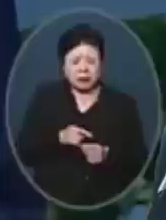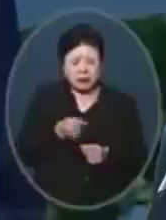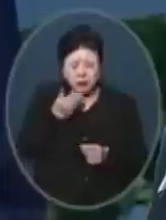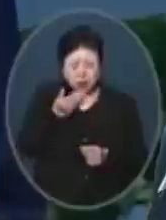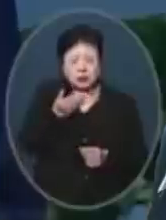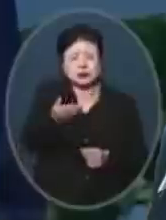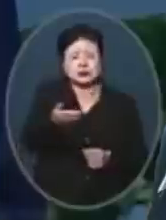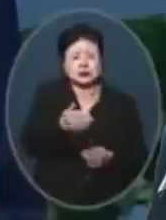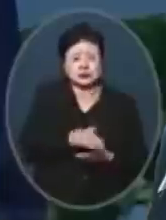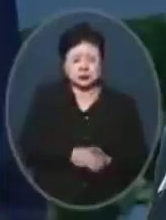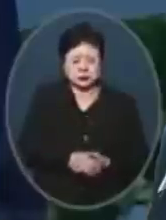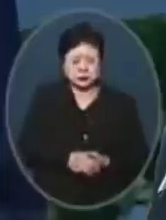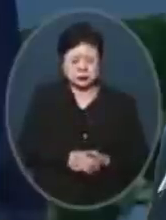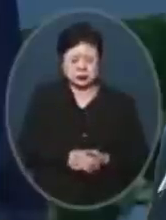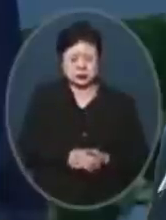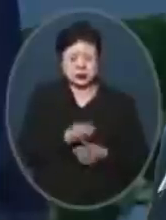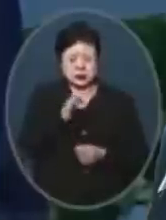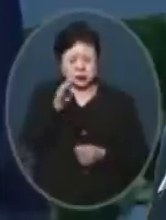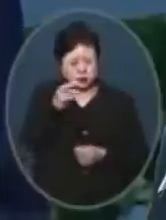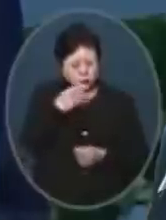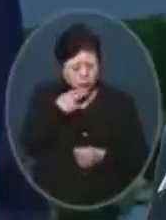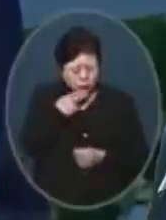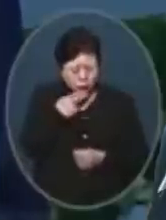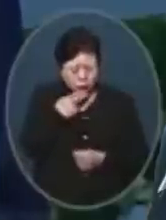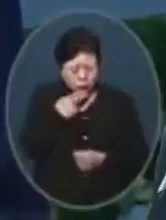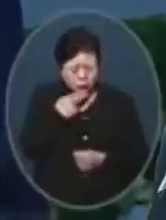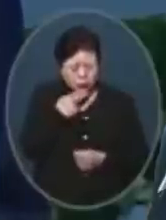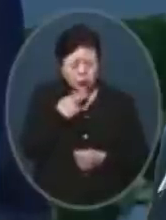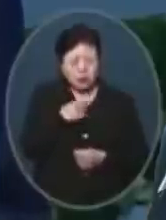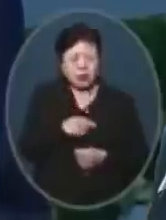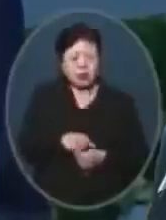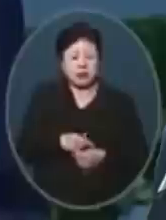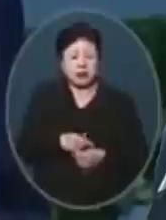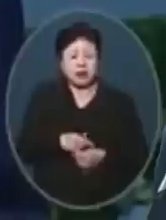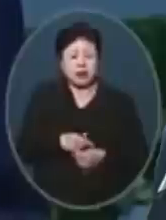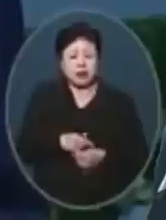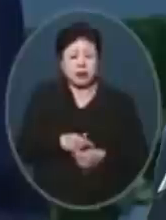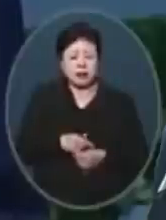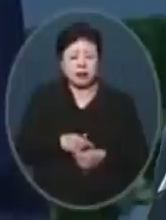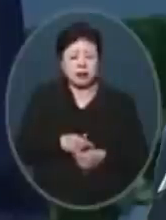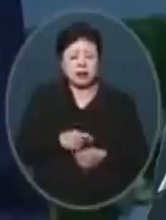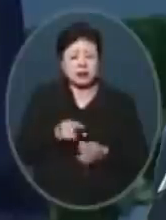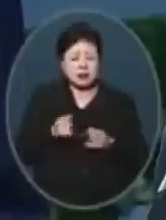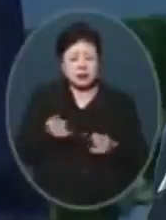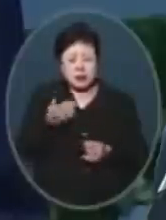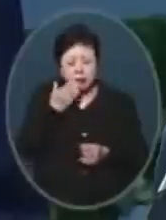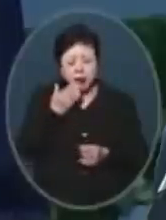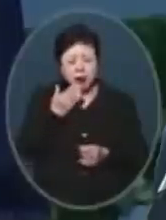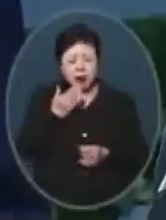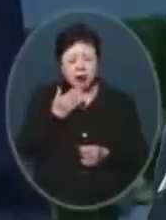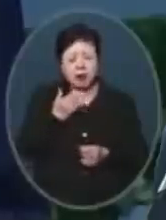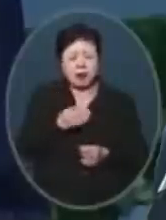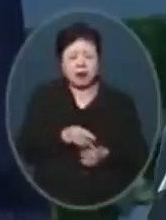먹일 것을 사줄 돈도 없고 또 이 사람들이 먹을 만한